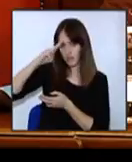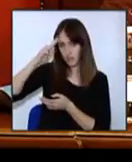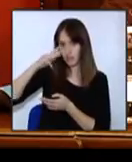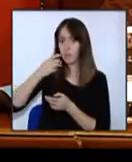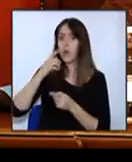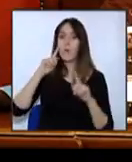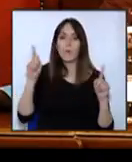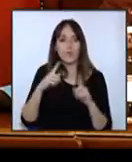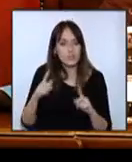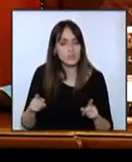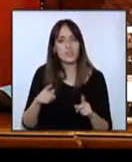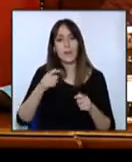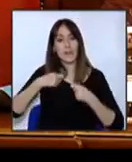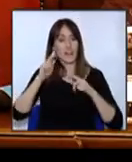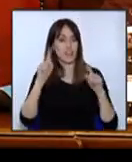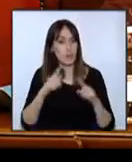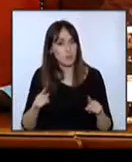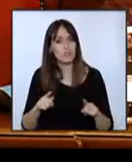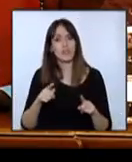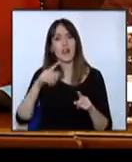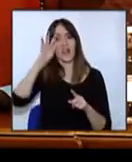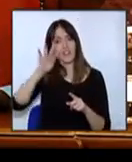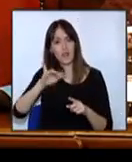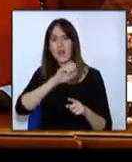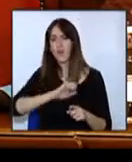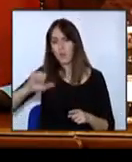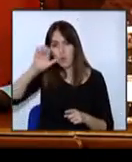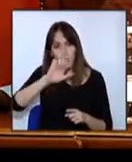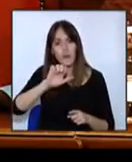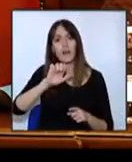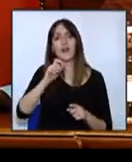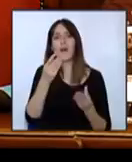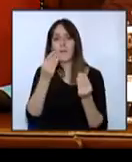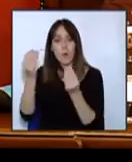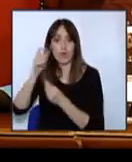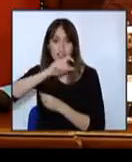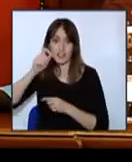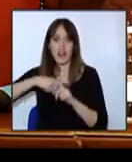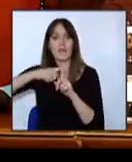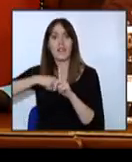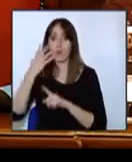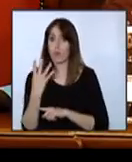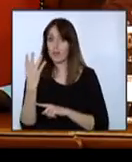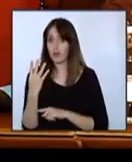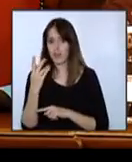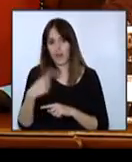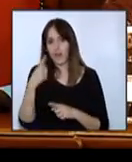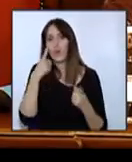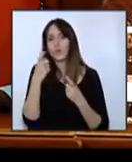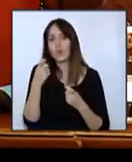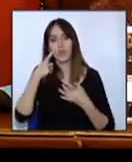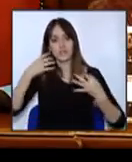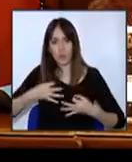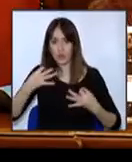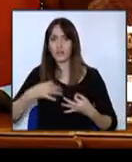música o per totes les actuacions que es fan a Catalunya, a Europa, que hi ha molta gent, estem a nivell 4 i hi ha protocols de seguretat que passen